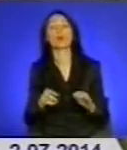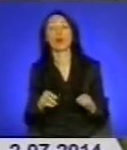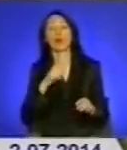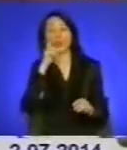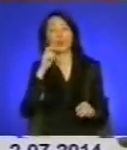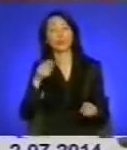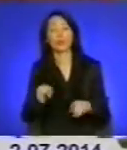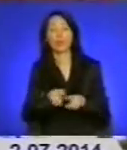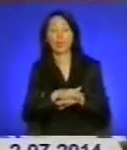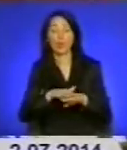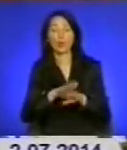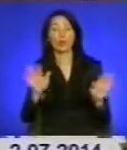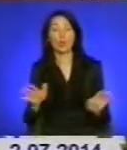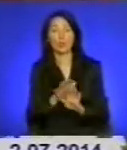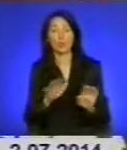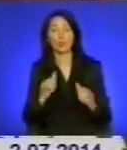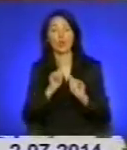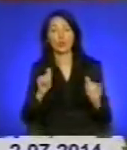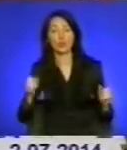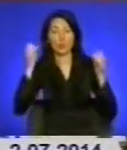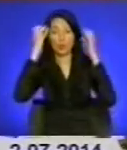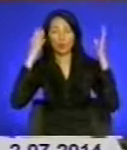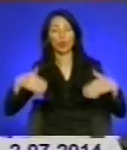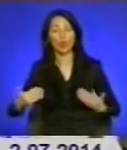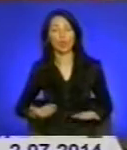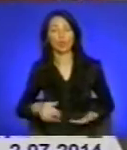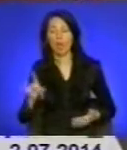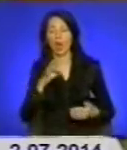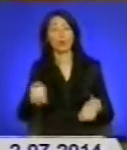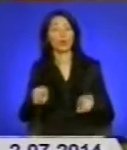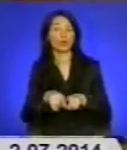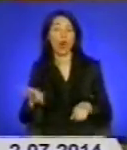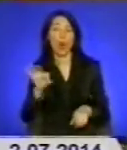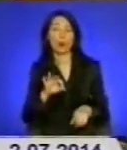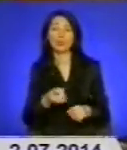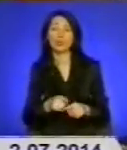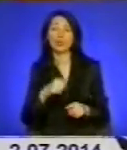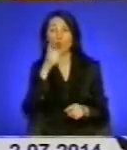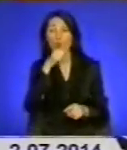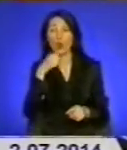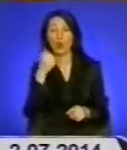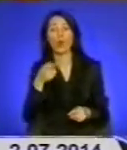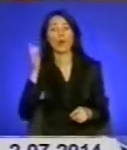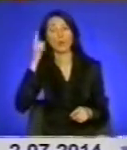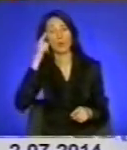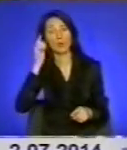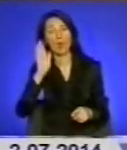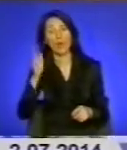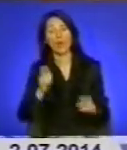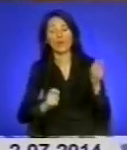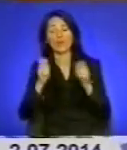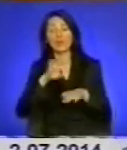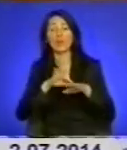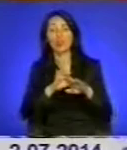нових імен виконавців розвитку культурного життя району та області цього року задумках було фестиваль